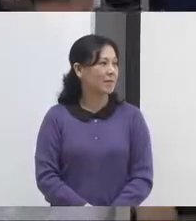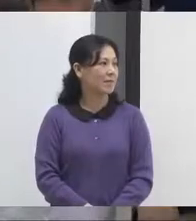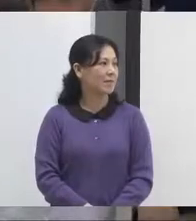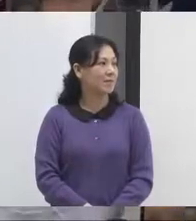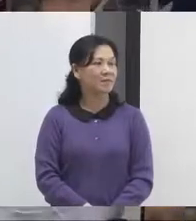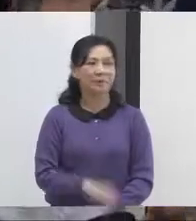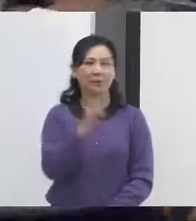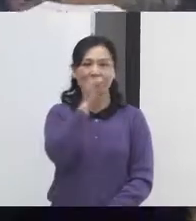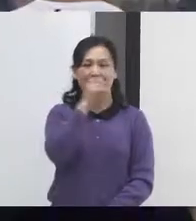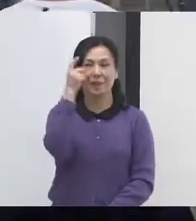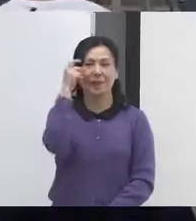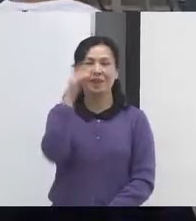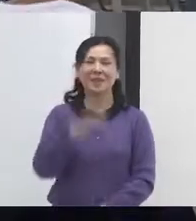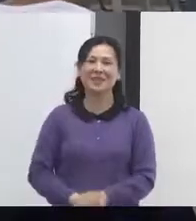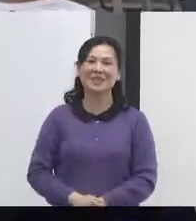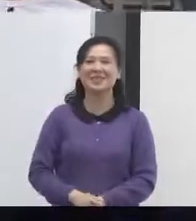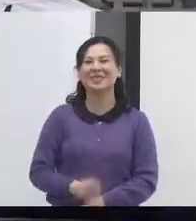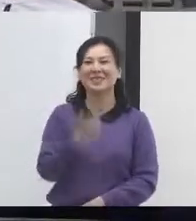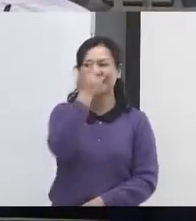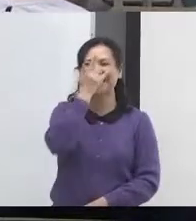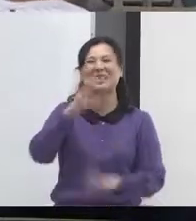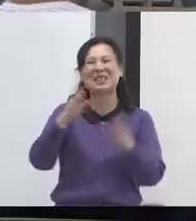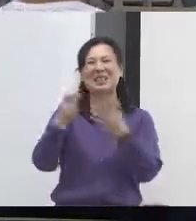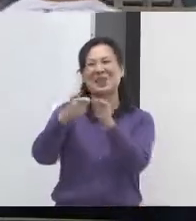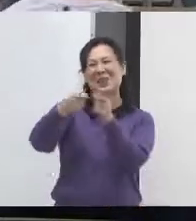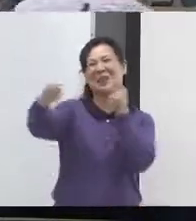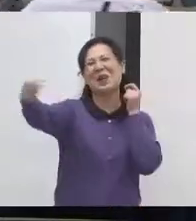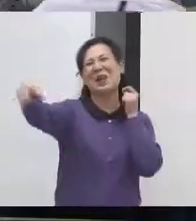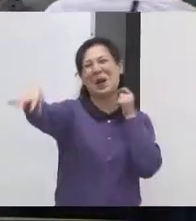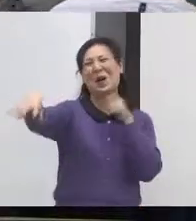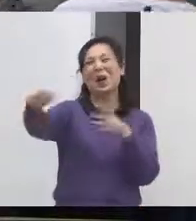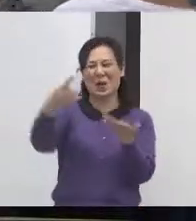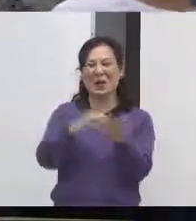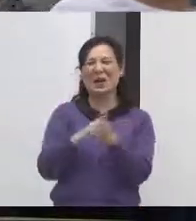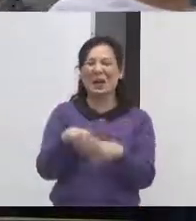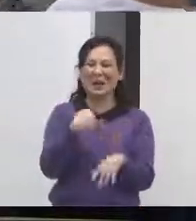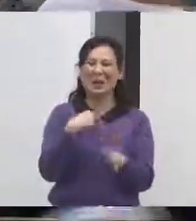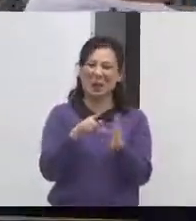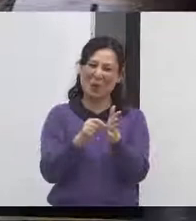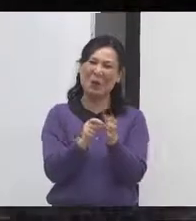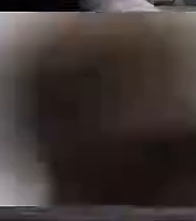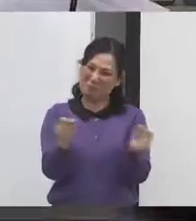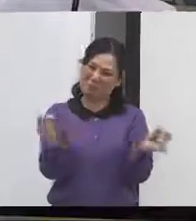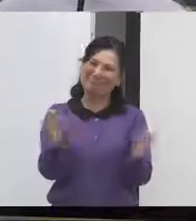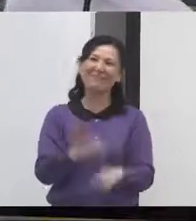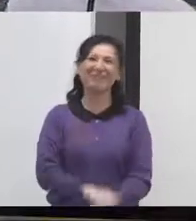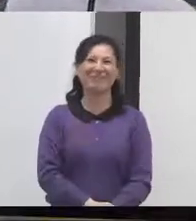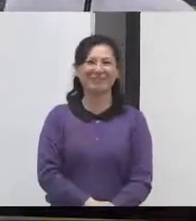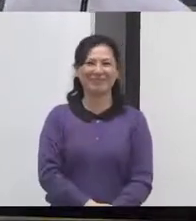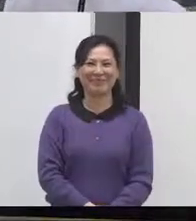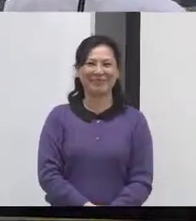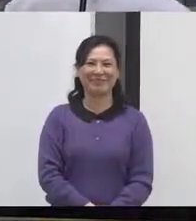不好意思，毕竟德国比较远，会多花一点时间，体谅一下。